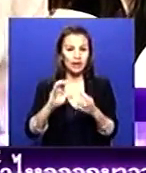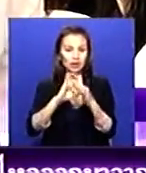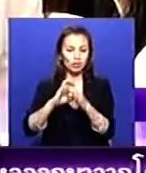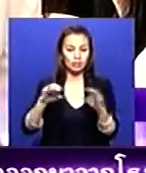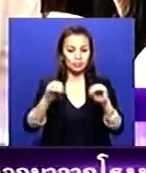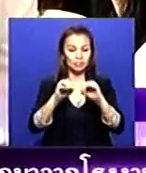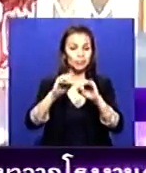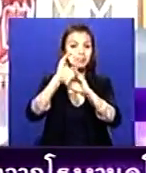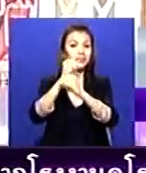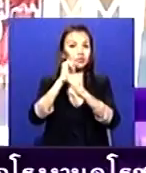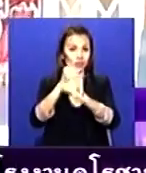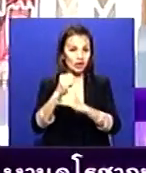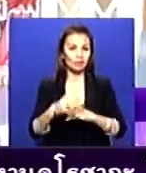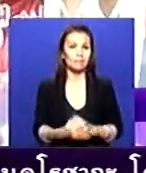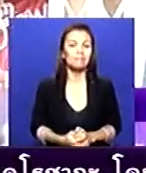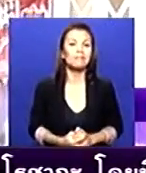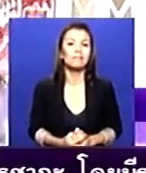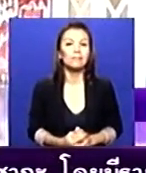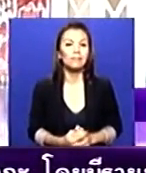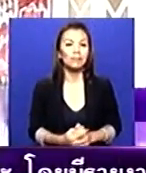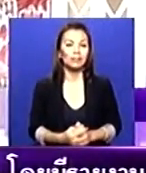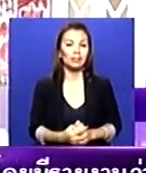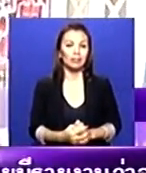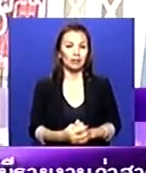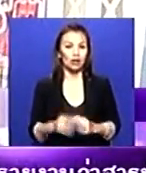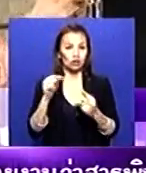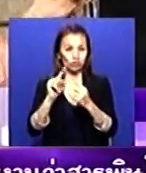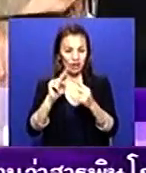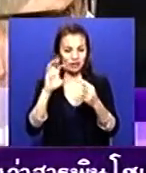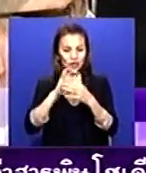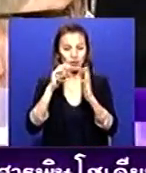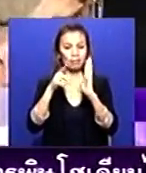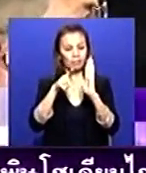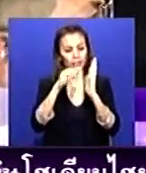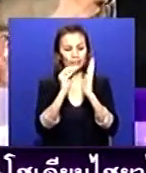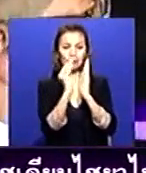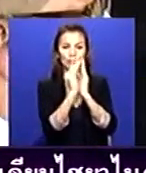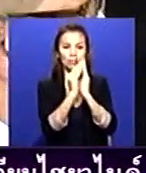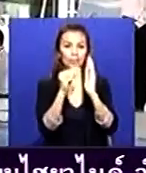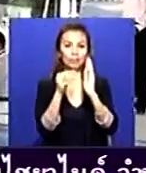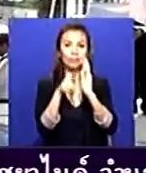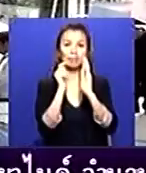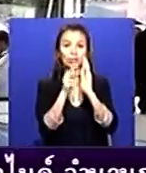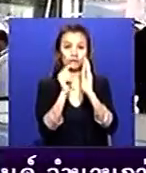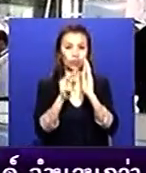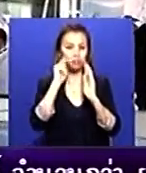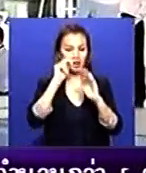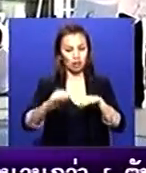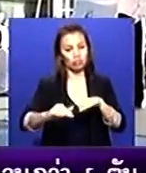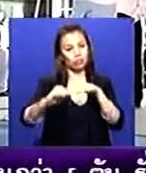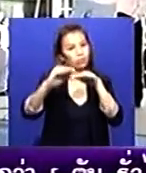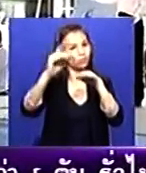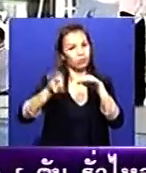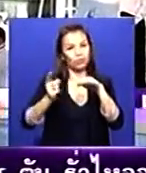ยู่หัวภูมิพลอดุลยเดชมหาราชคลองรังสิตประยุรศักดิ์จังหวัดปทุมธานีซึ่งเป็นจุดที่น้ำท่วมหนักที่สุดเ